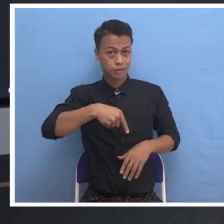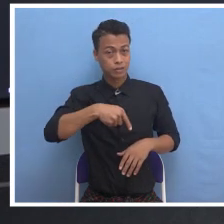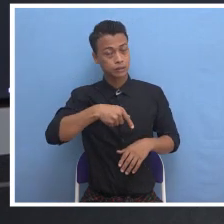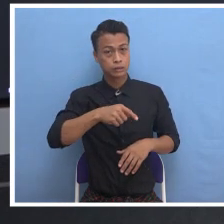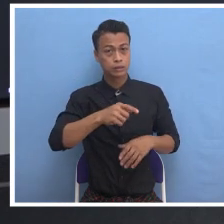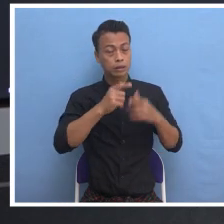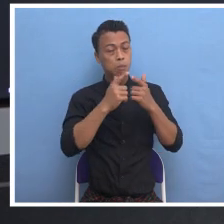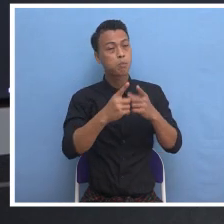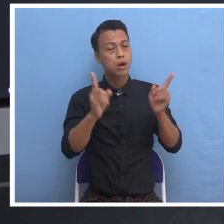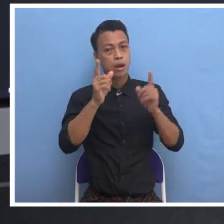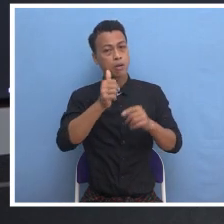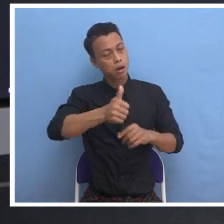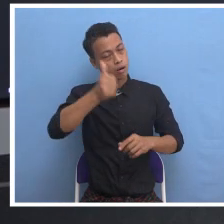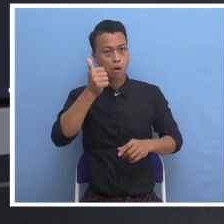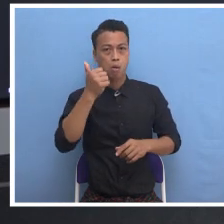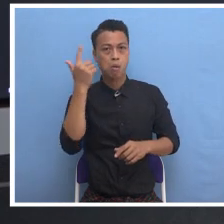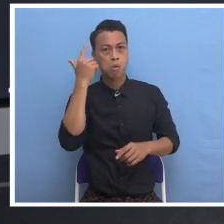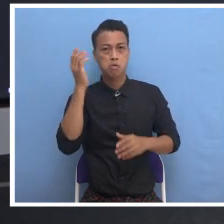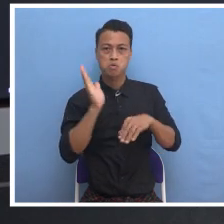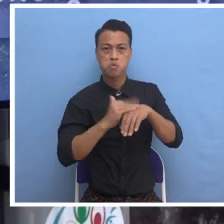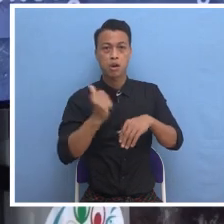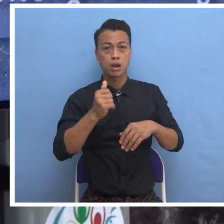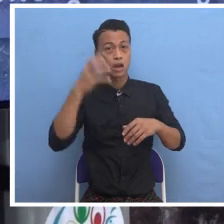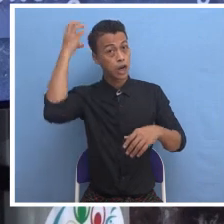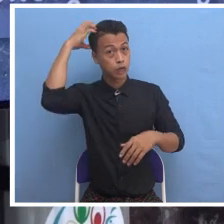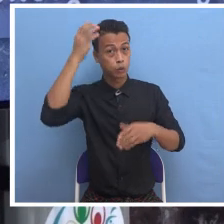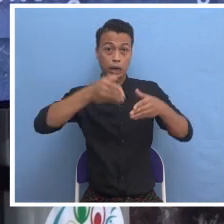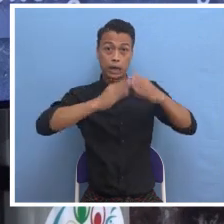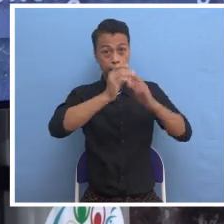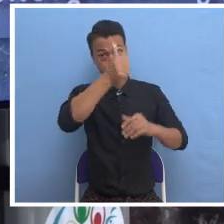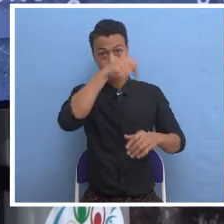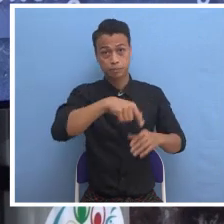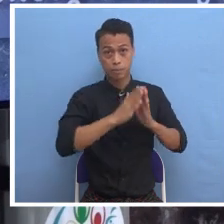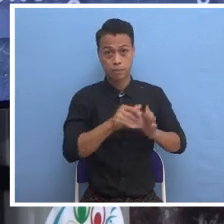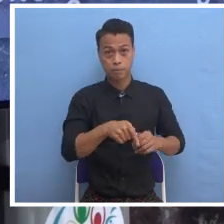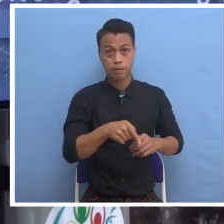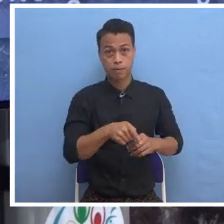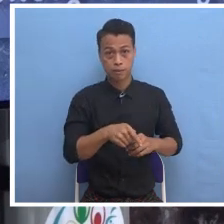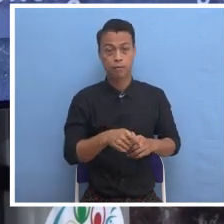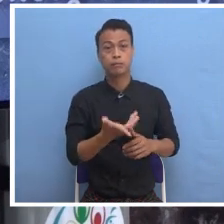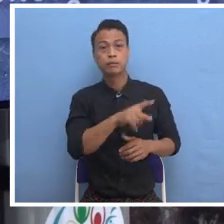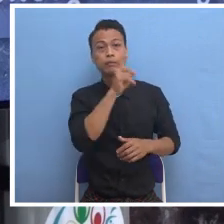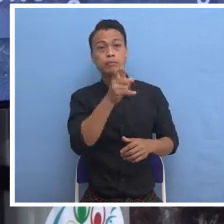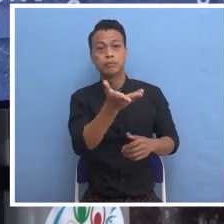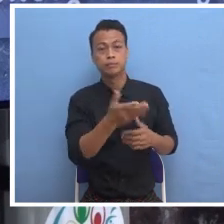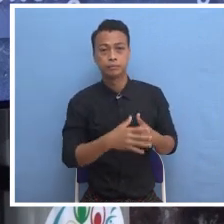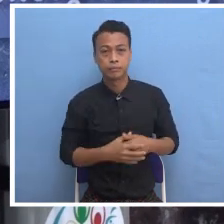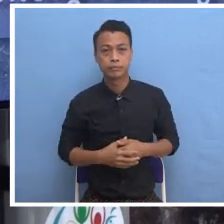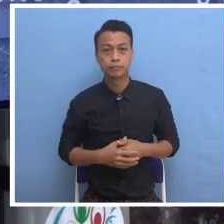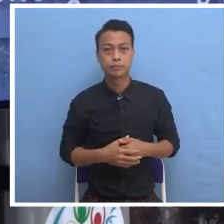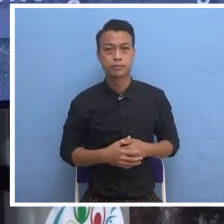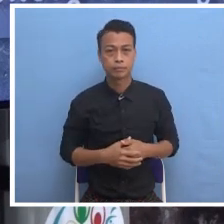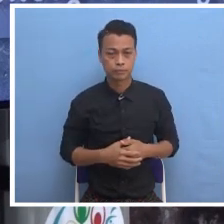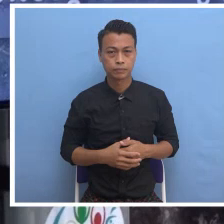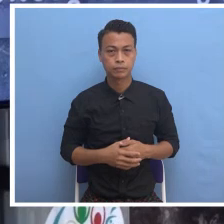governance ဖြစ်ပြီလားပေါ့နော်ဒါတွေကိုနည်းနည်းလောက်ဆွေးနွေးပေးပါဆရာ အခုကဘာရက်သွားနေတဲ့ကျွန်တော်တို့အလားအလာကိုကြည့်မယ်ဆိုရင်တော့နိုင်